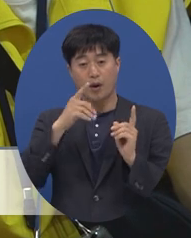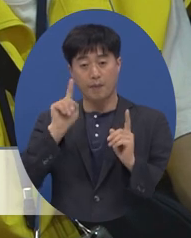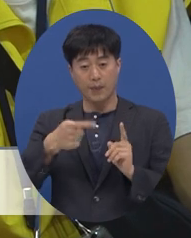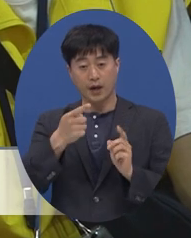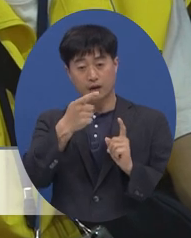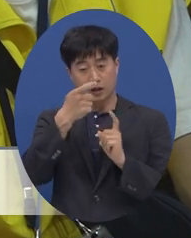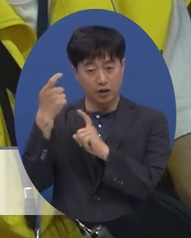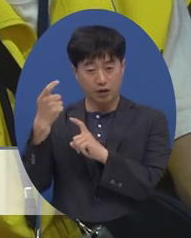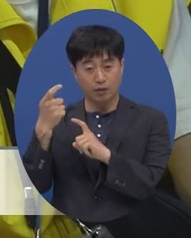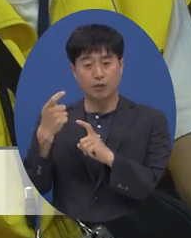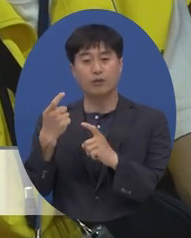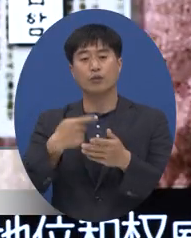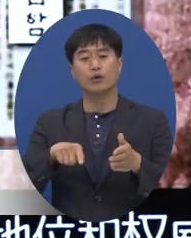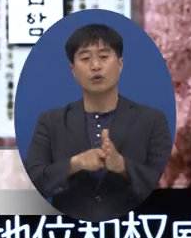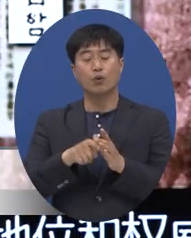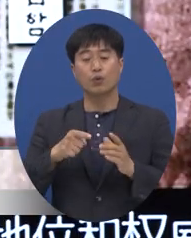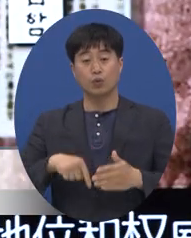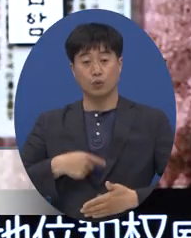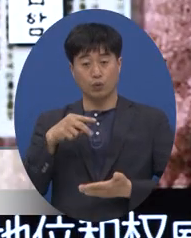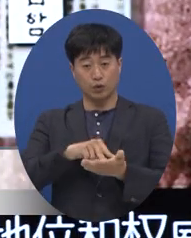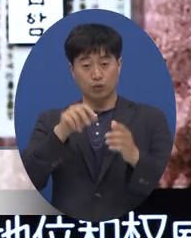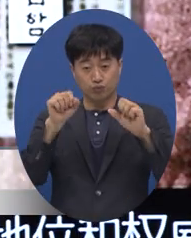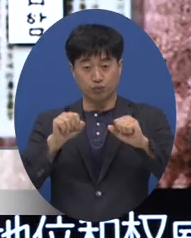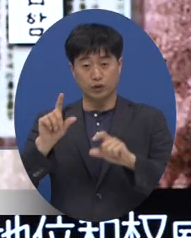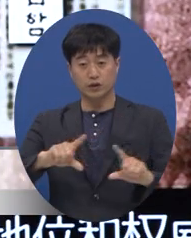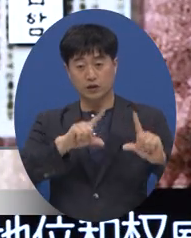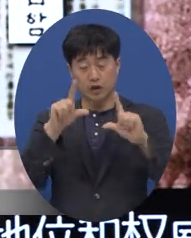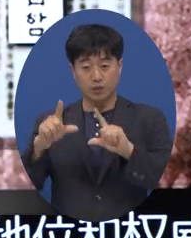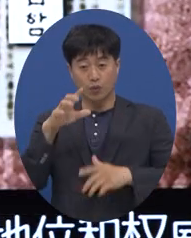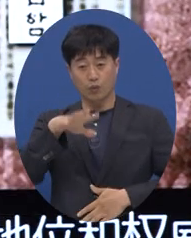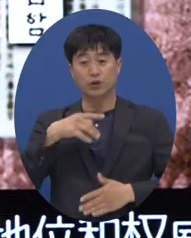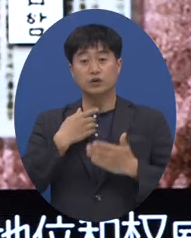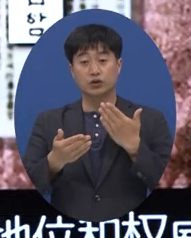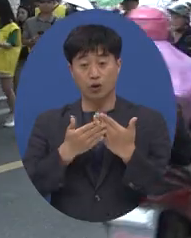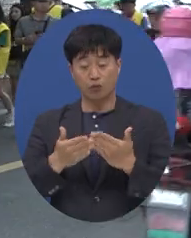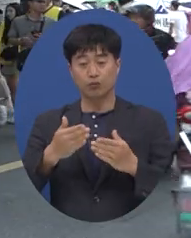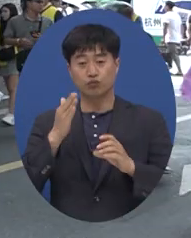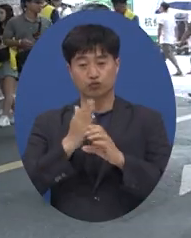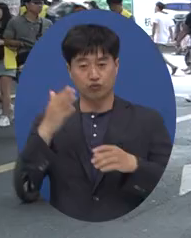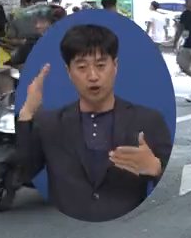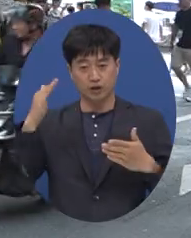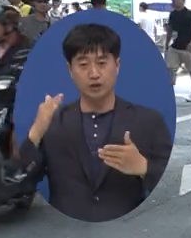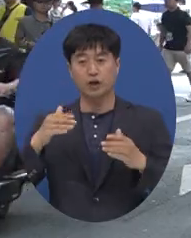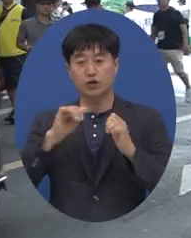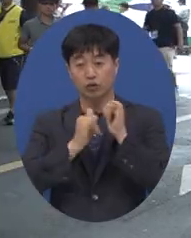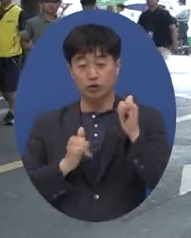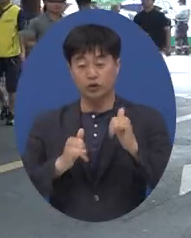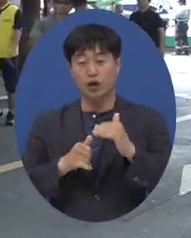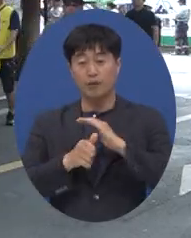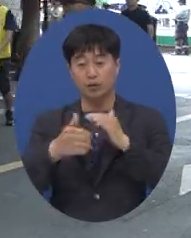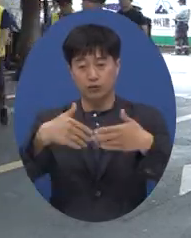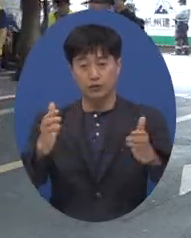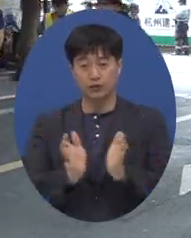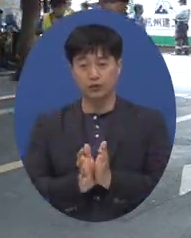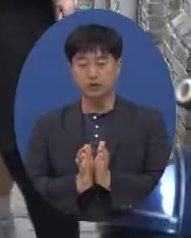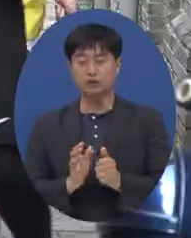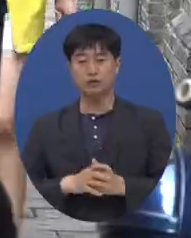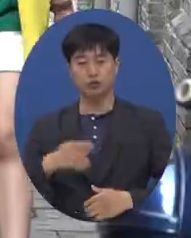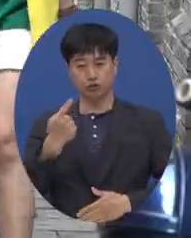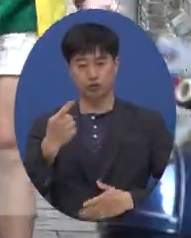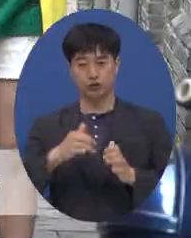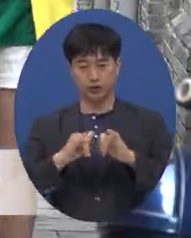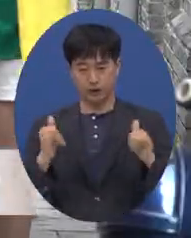독립운동가의 삶을 현장에서 체험할수 있도록 꾸민 중학생 역사 원정 됩니다 이번 역사 원정대 참여하는 돈의 중학생은